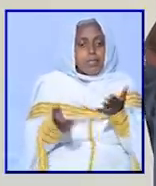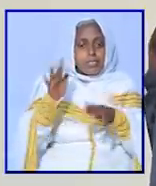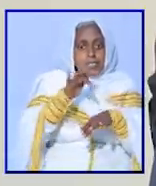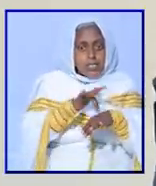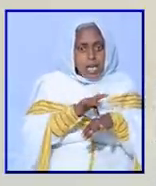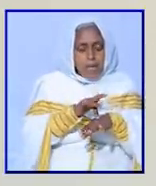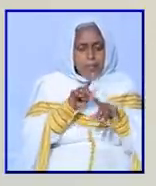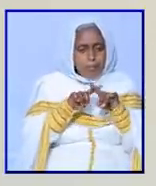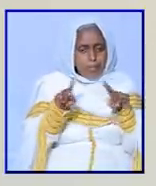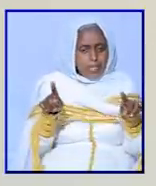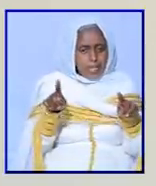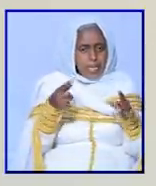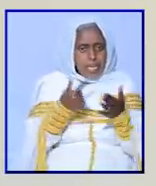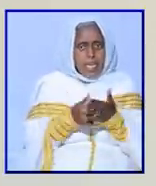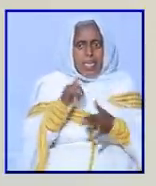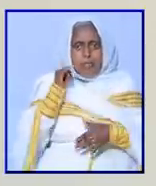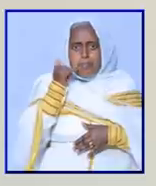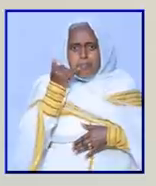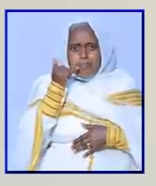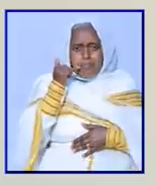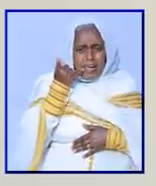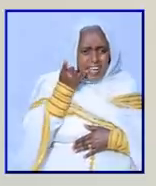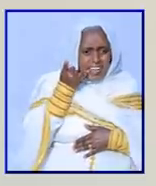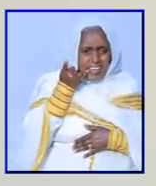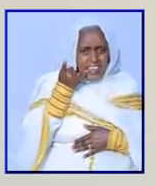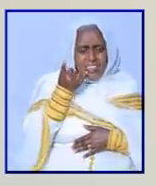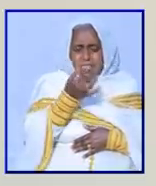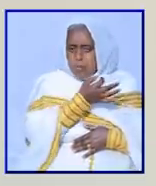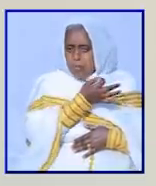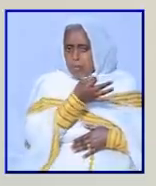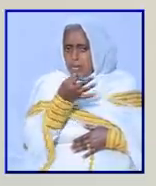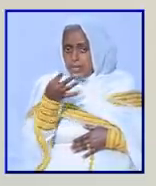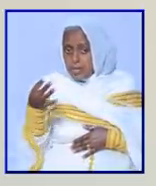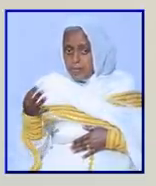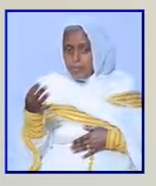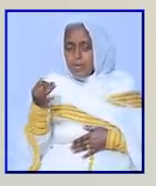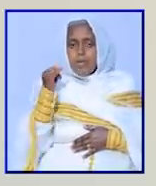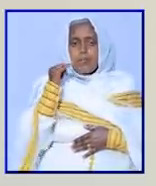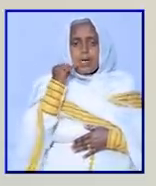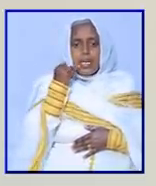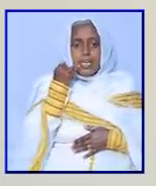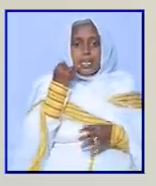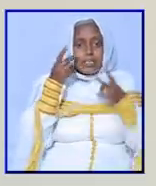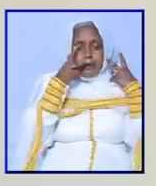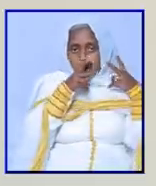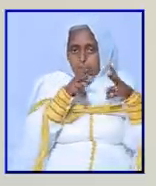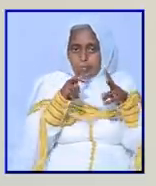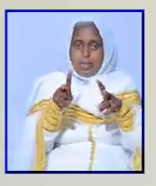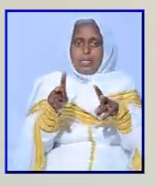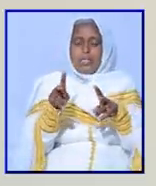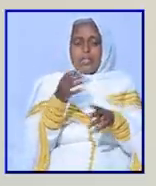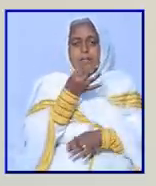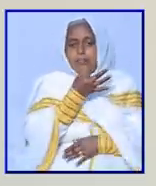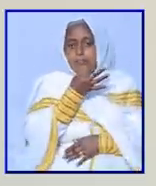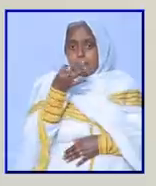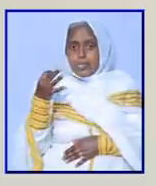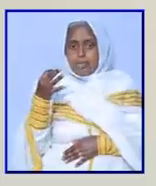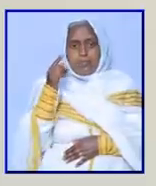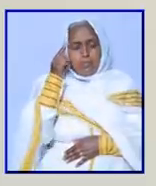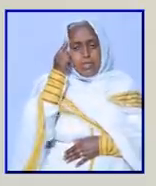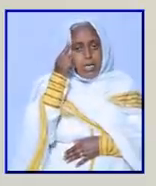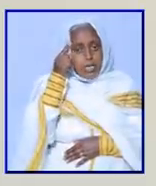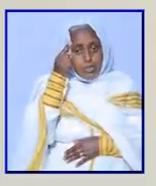እዛ ላይ እንደ በተለይ ይሄ መቀናናትን እዚህ ላይ በደንብ መቀናናትን በተመለከተ